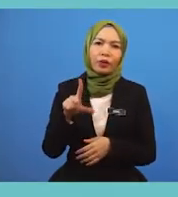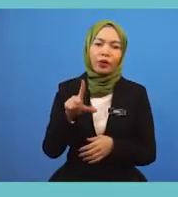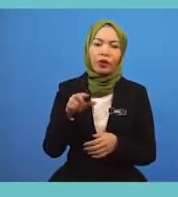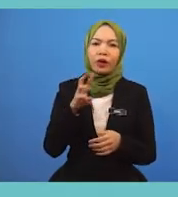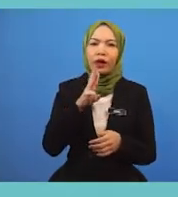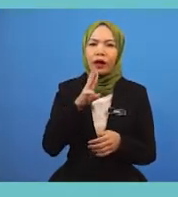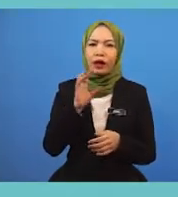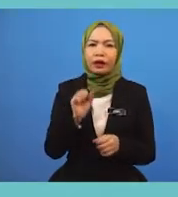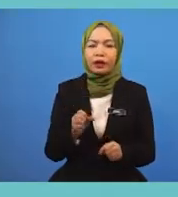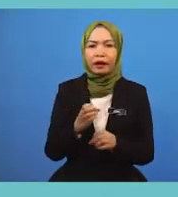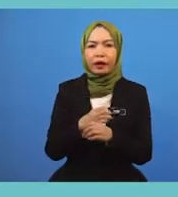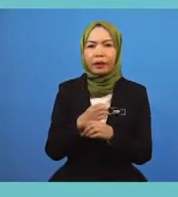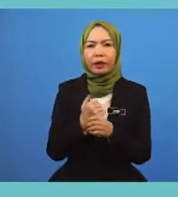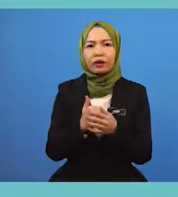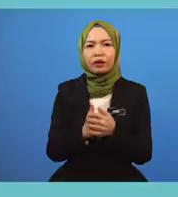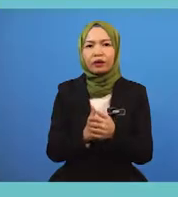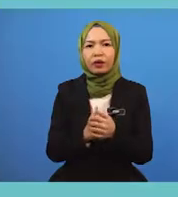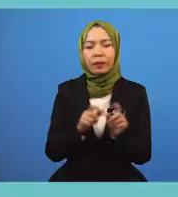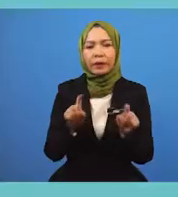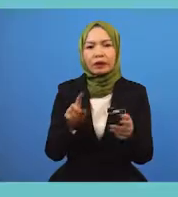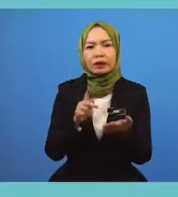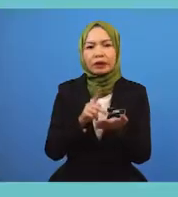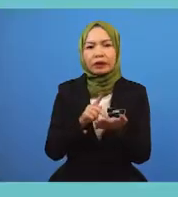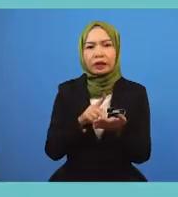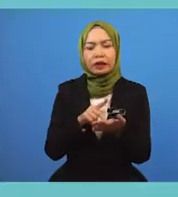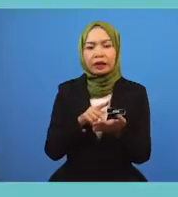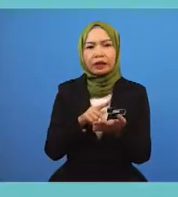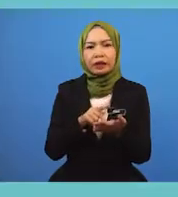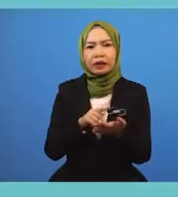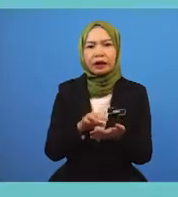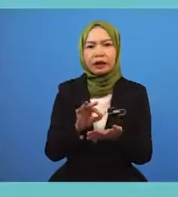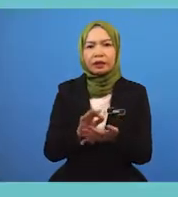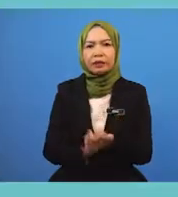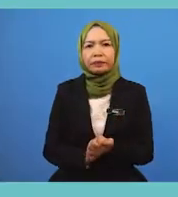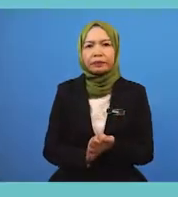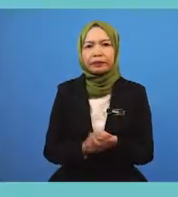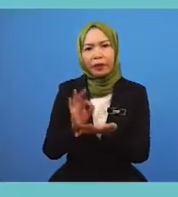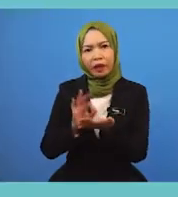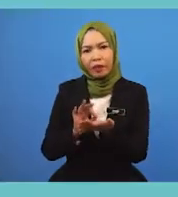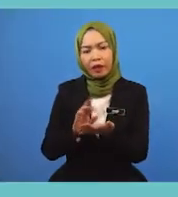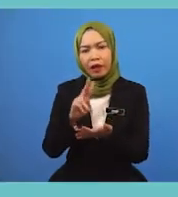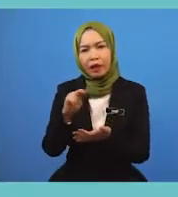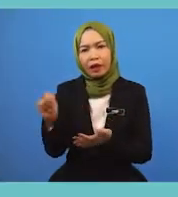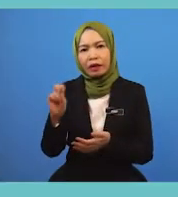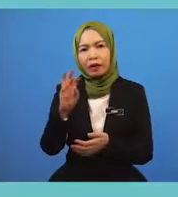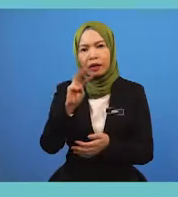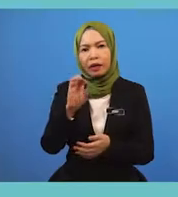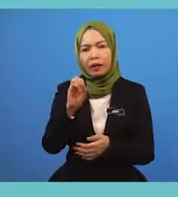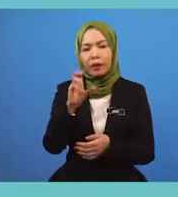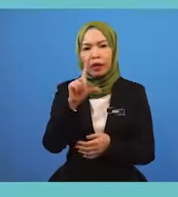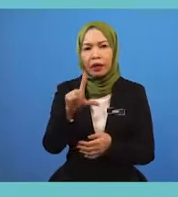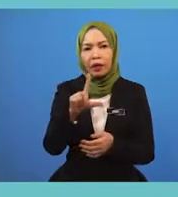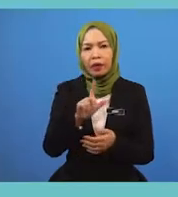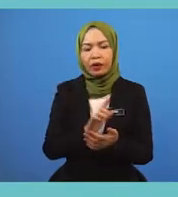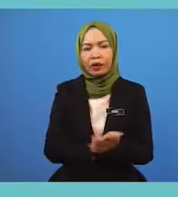Murid-murid perlu mengira bilangan mol asid nitrik dan kemudian mengira